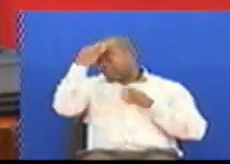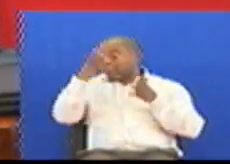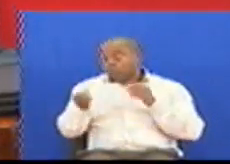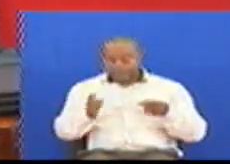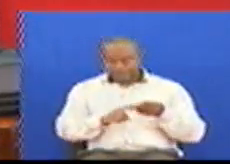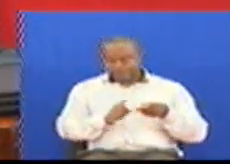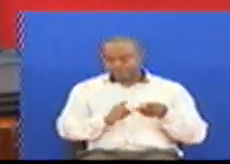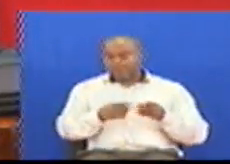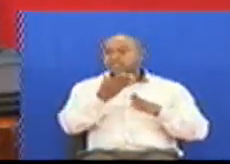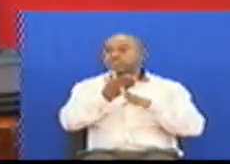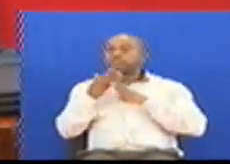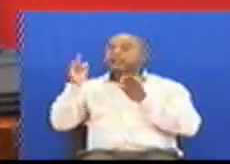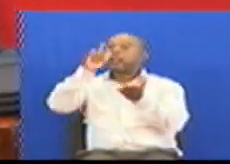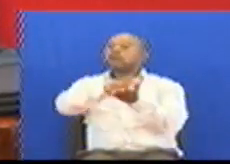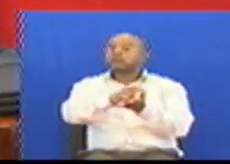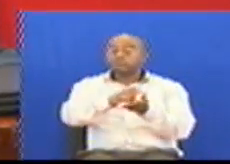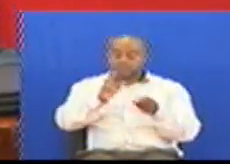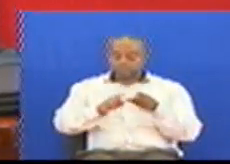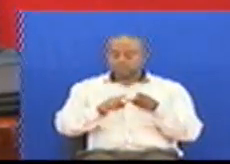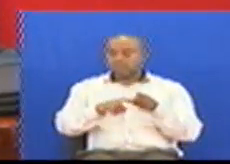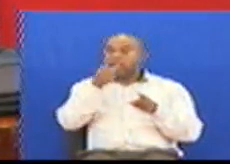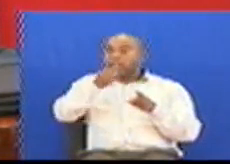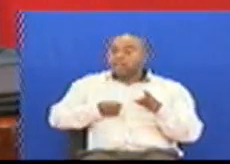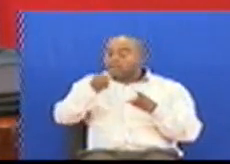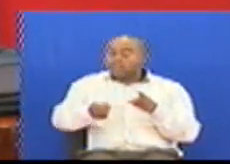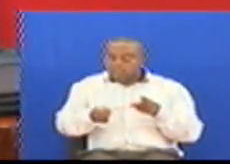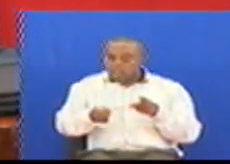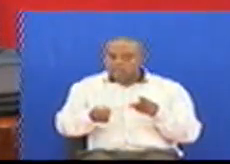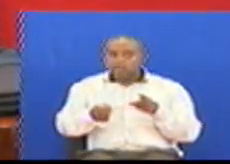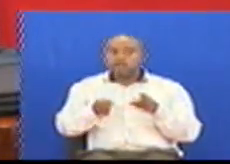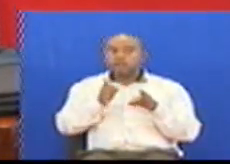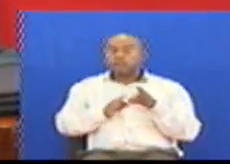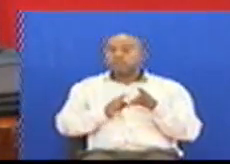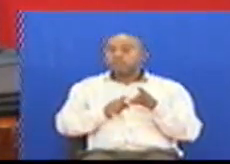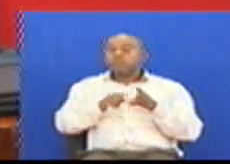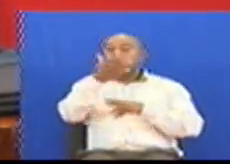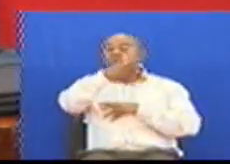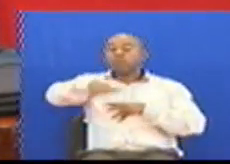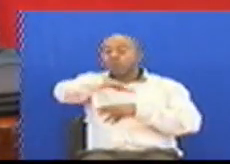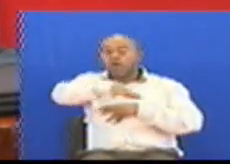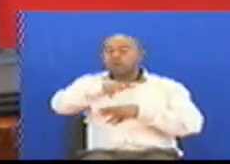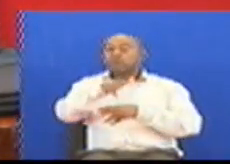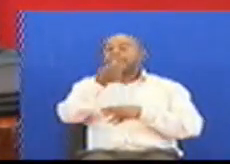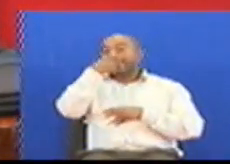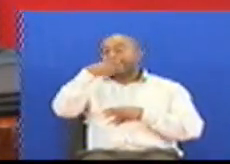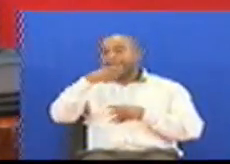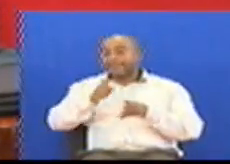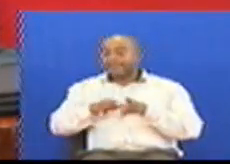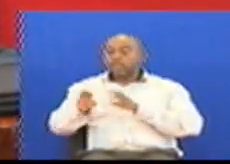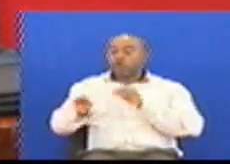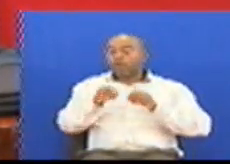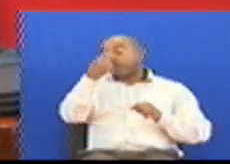ndege, ujenzi wa reli ya kati, ujenzi wa bwawa la Nyerere, kuhamia